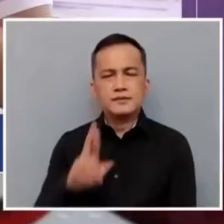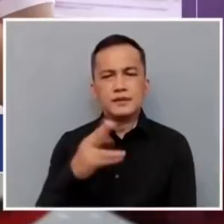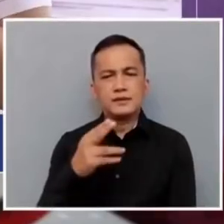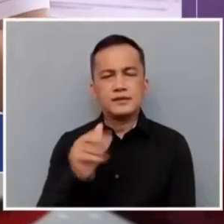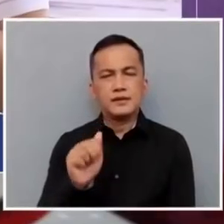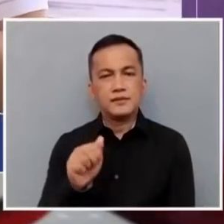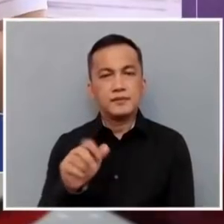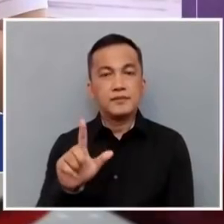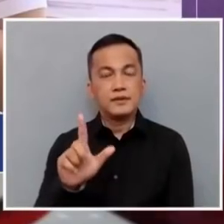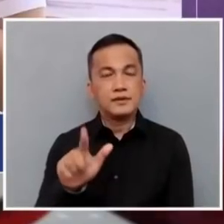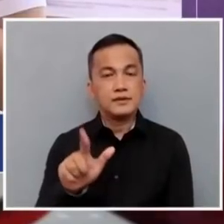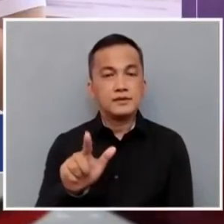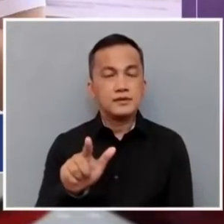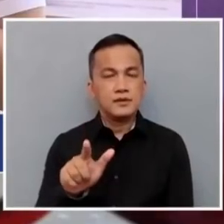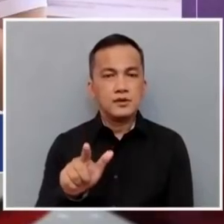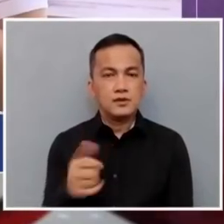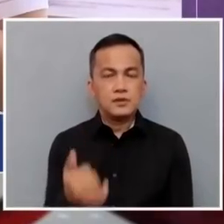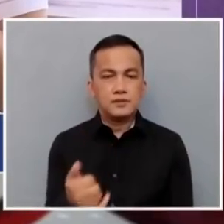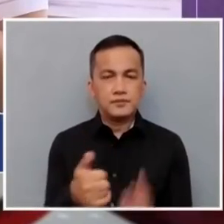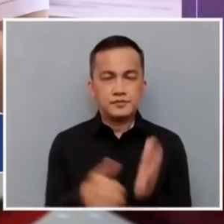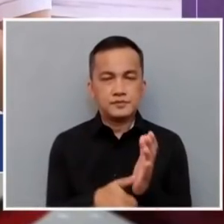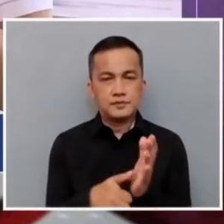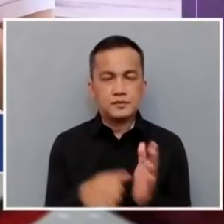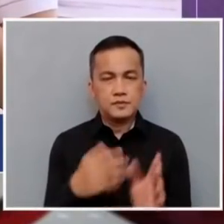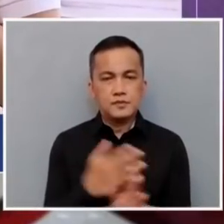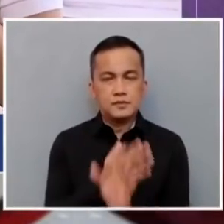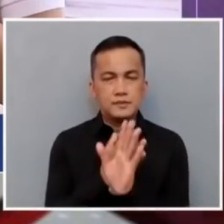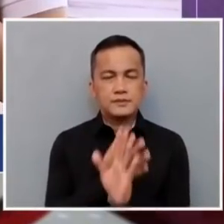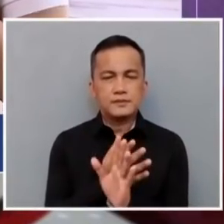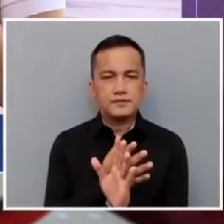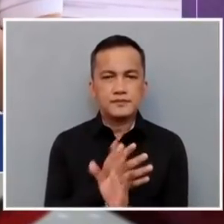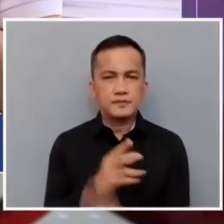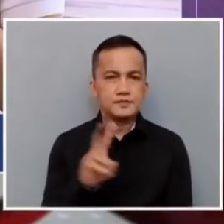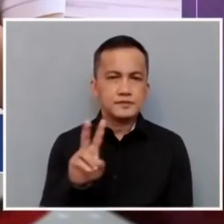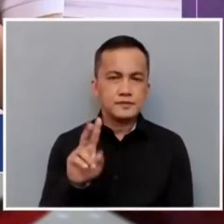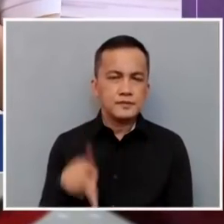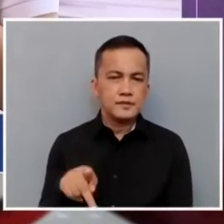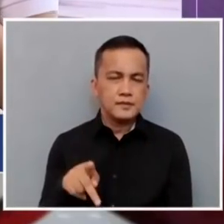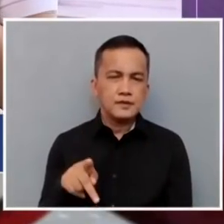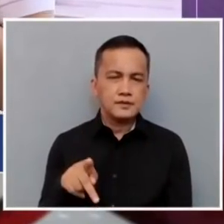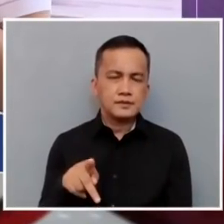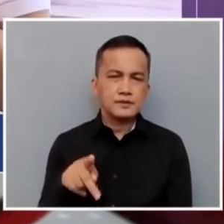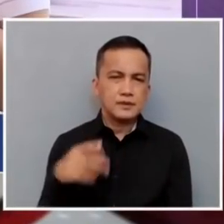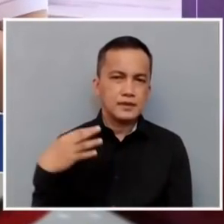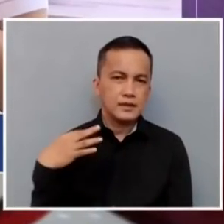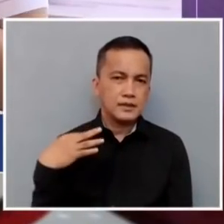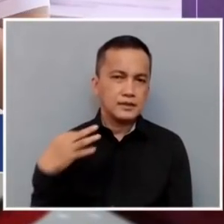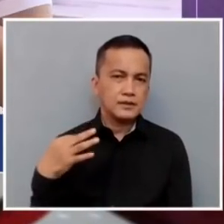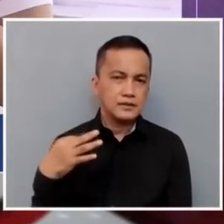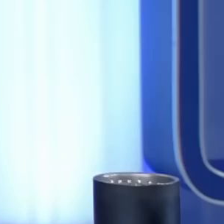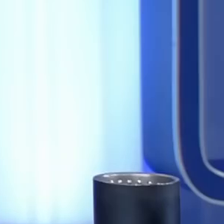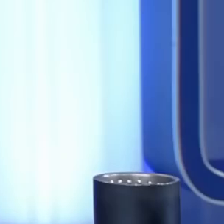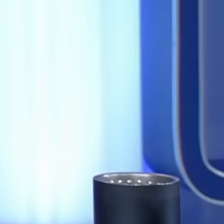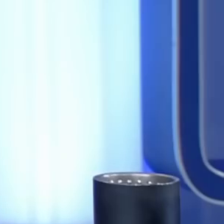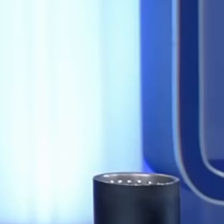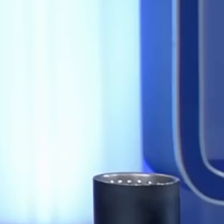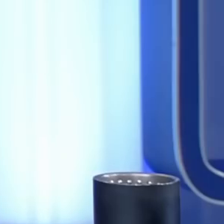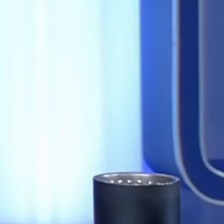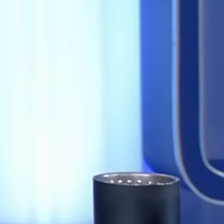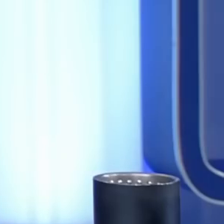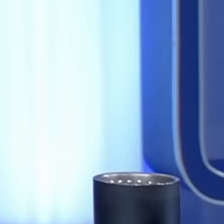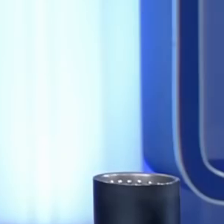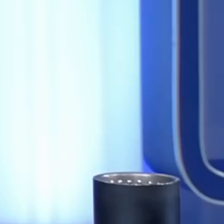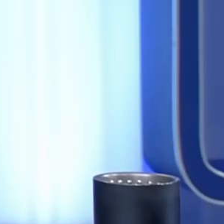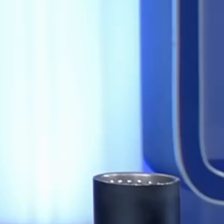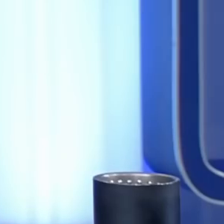Kaya lang bumoboto na ngayon sa Davao City si Vice Presidential Candidate Davao City Mayor Sara